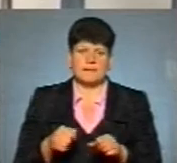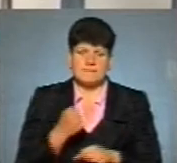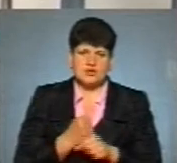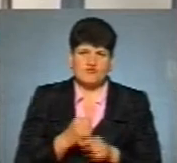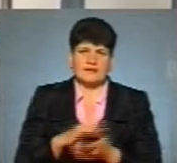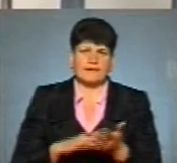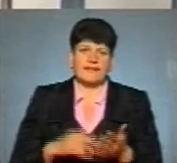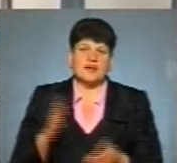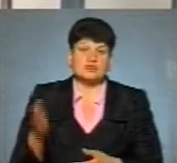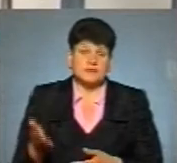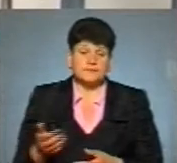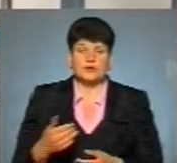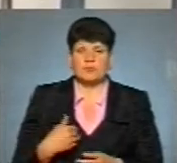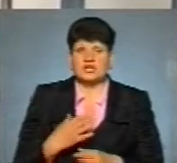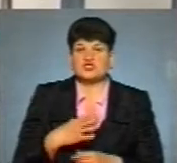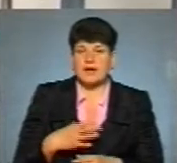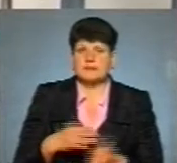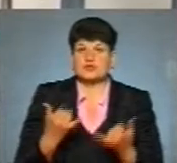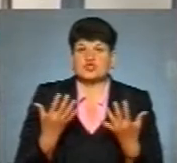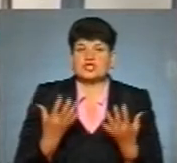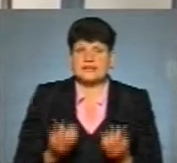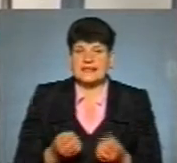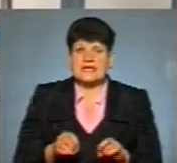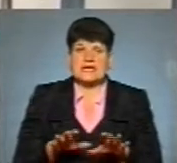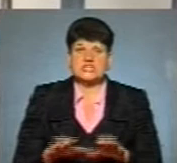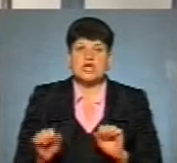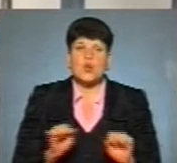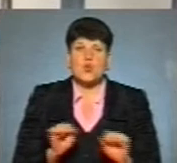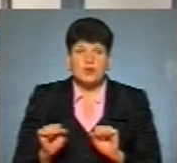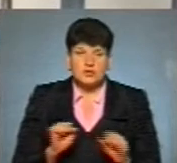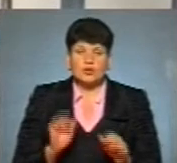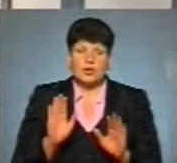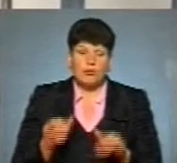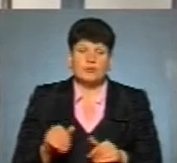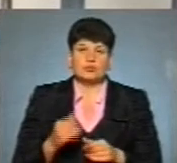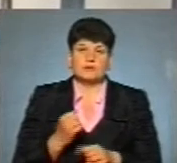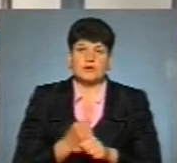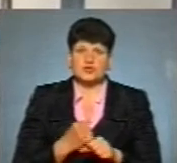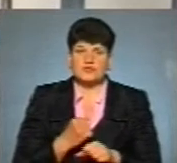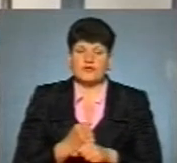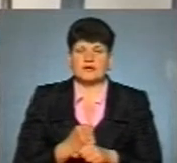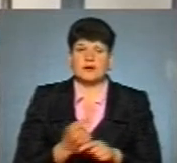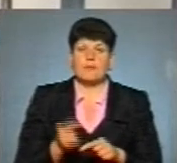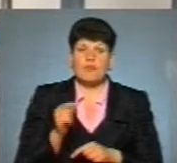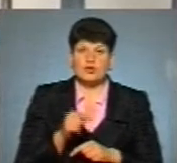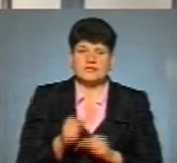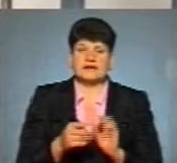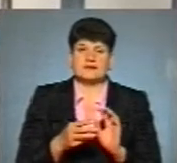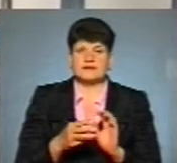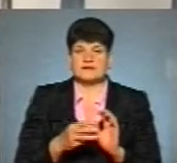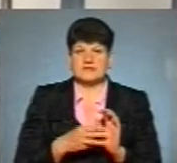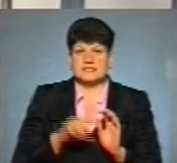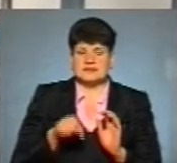працювати далі. Тому ми чекаємо на сьогоднішній день рішення уряду, і тоді вже будемо працювати безпосередньо по тих 2,7